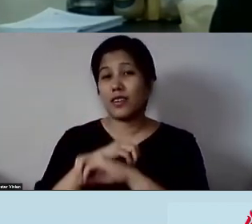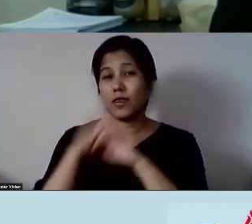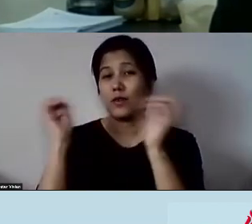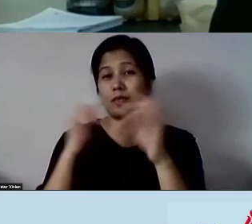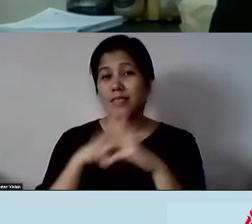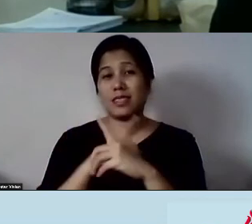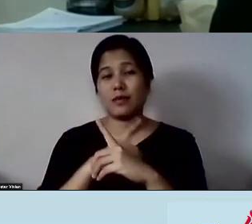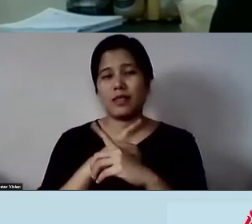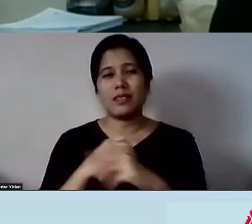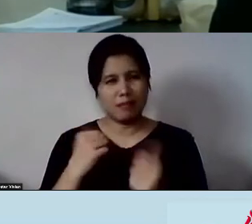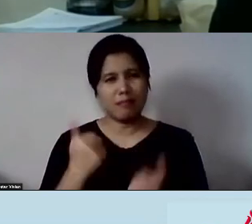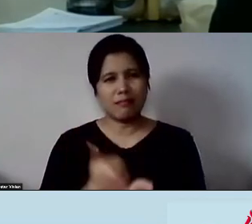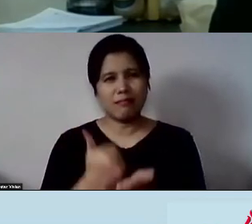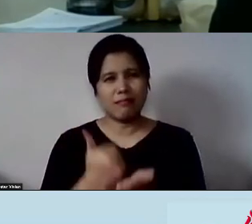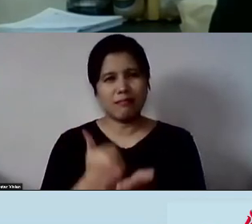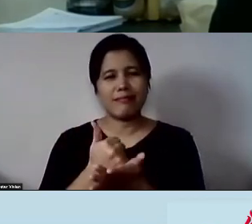yes.